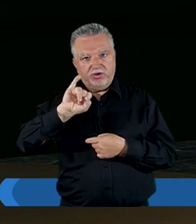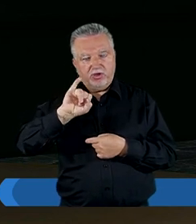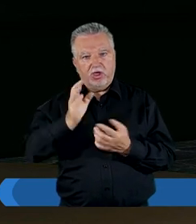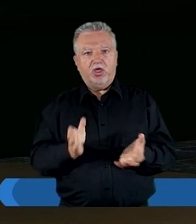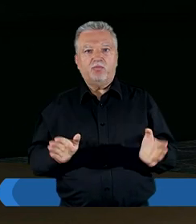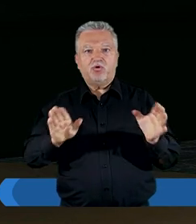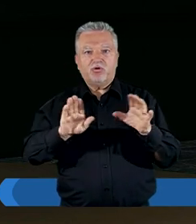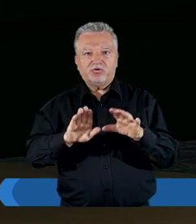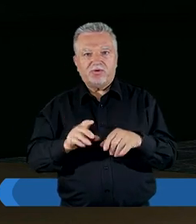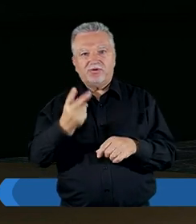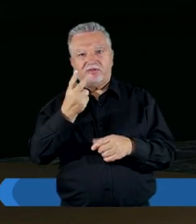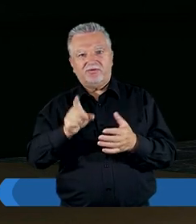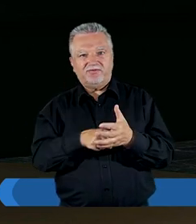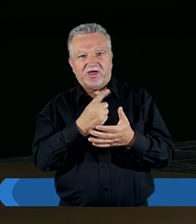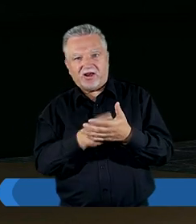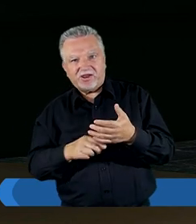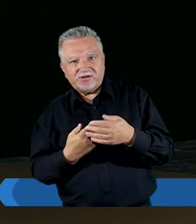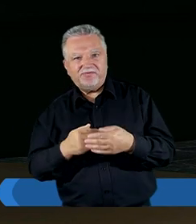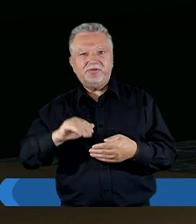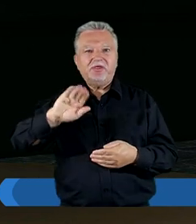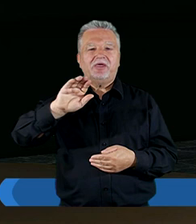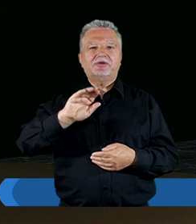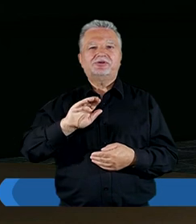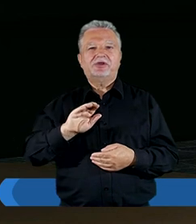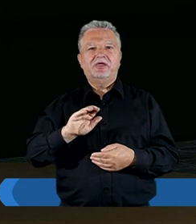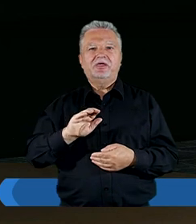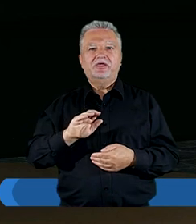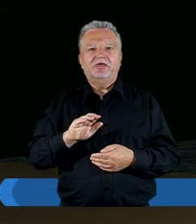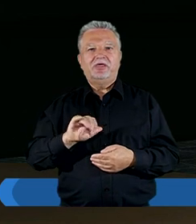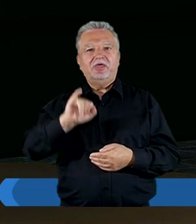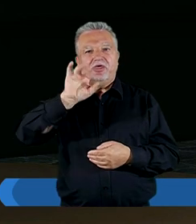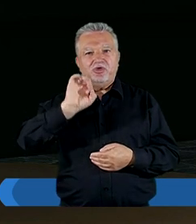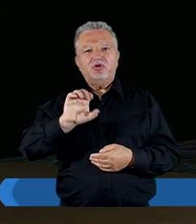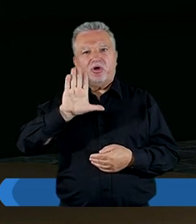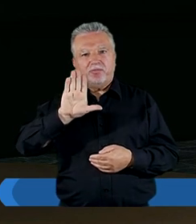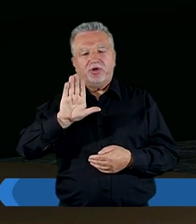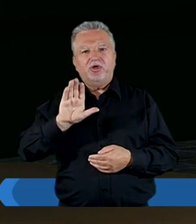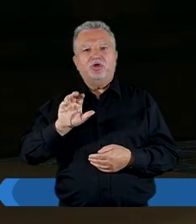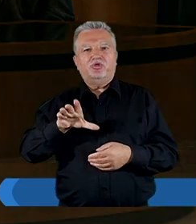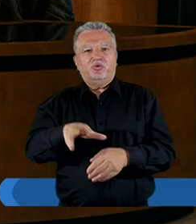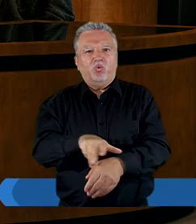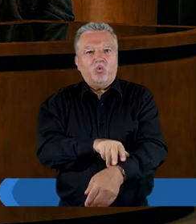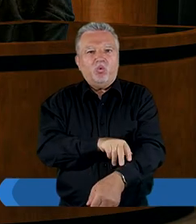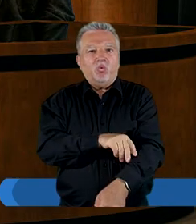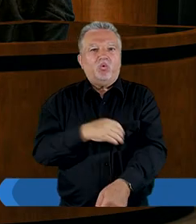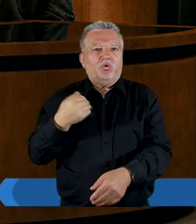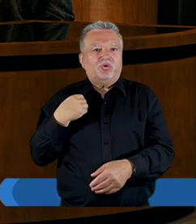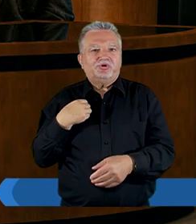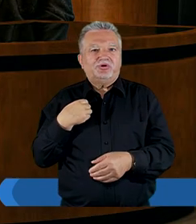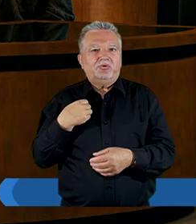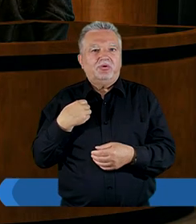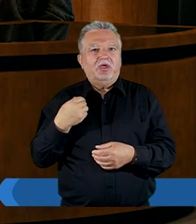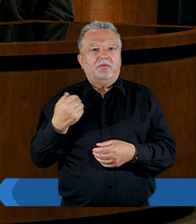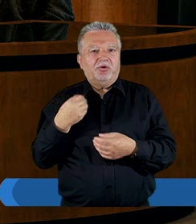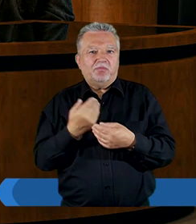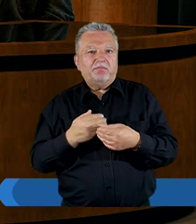w dwójnasób. Job jeszcze potem miał to szczęście żyć długo, długo, z podwójną liczbą bogactwa, był jeszcze bogatszy